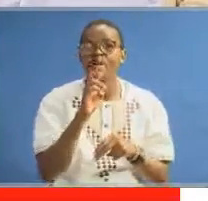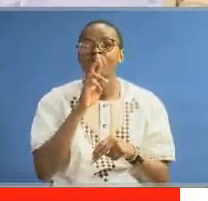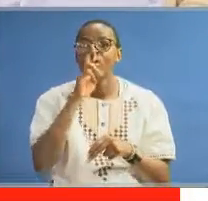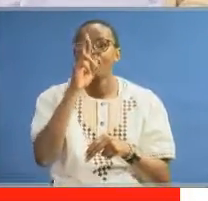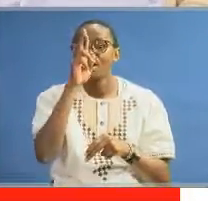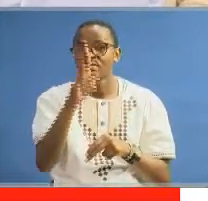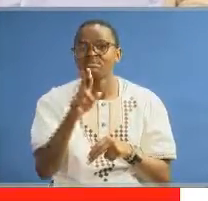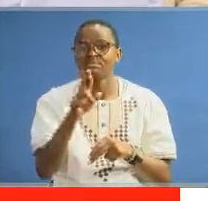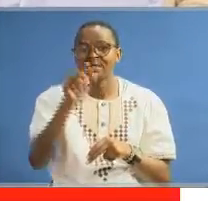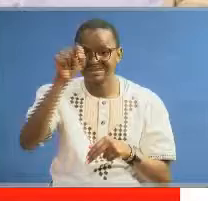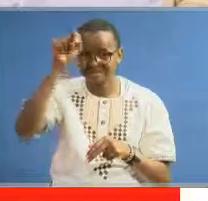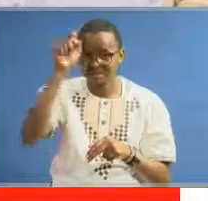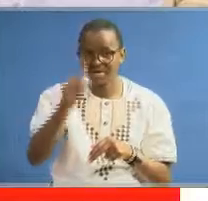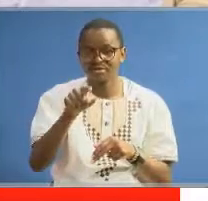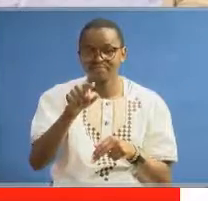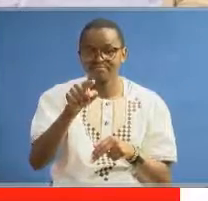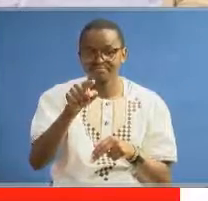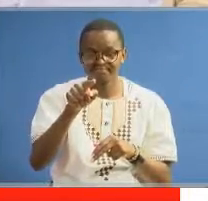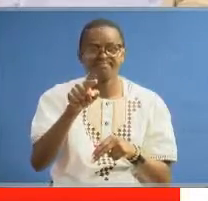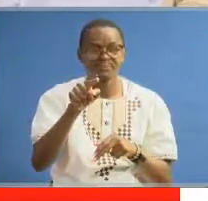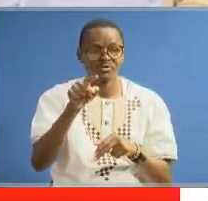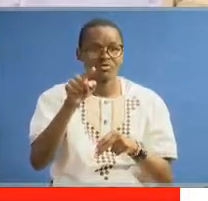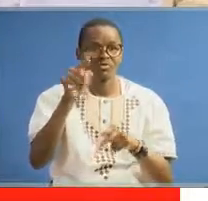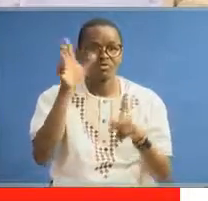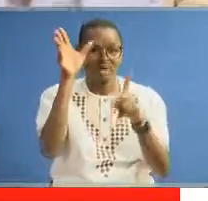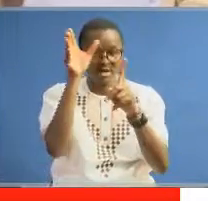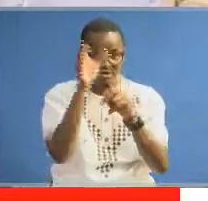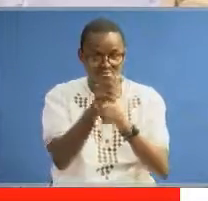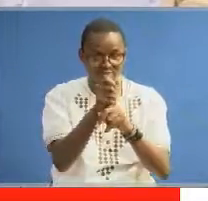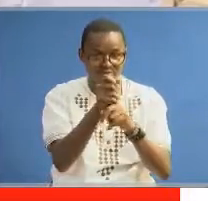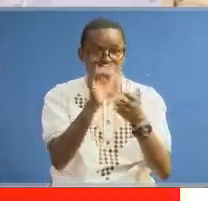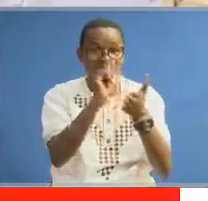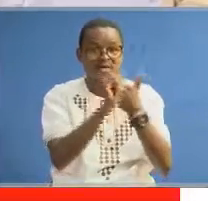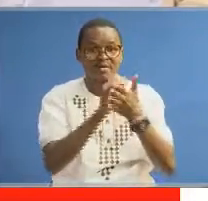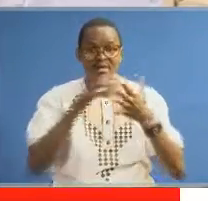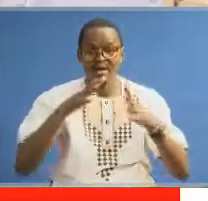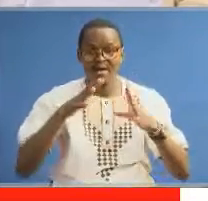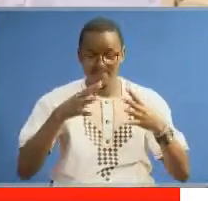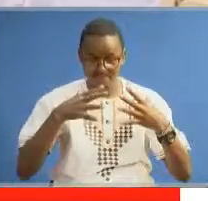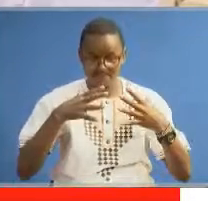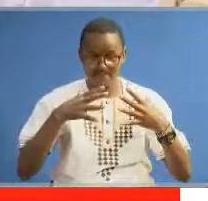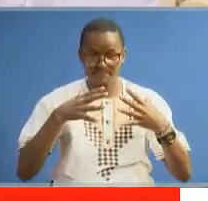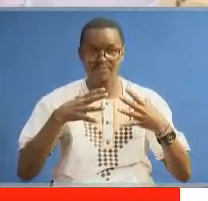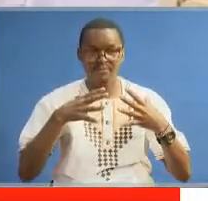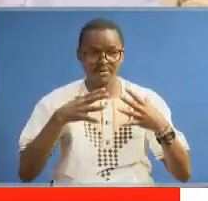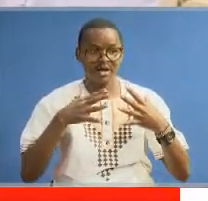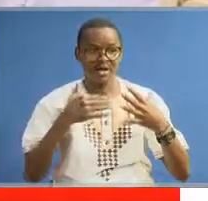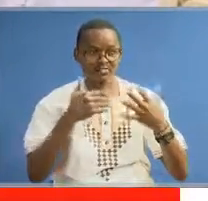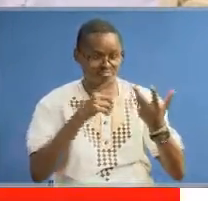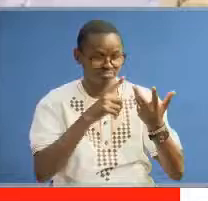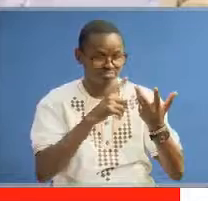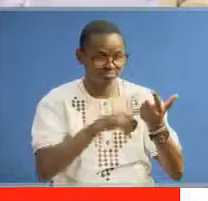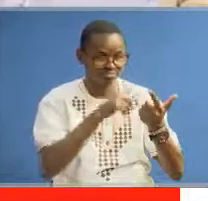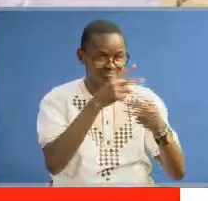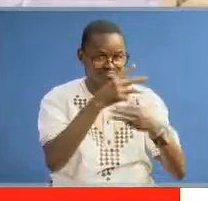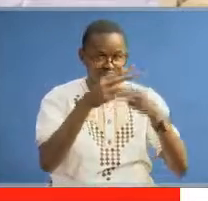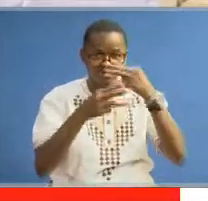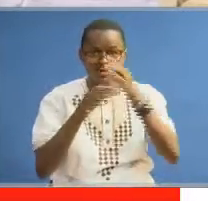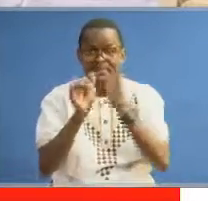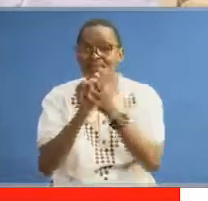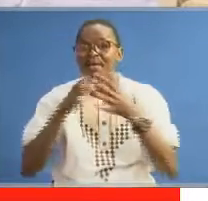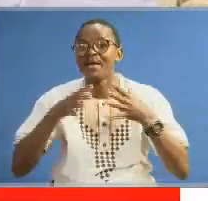alipo lazima tumfikie, ndio tuwe na idadi kamili, tuwe na hesabu kamili